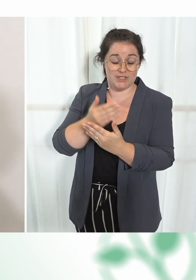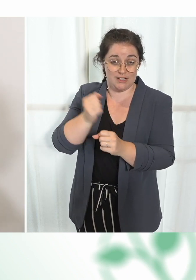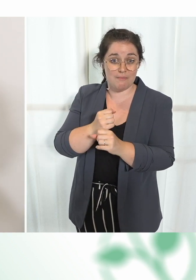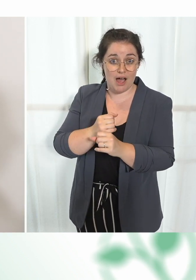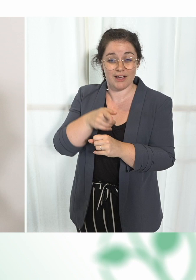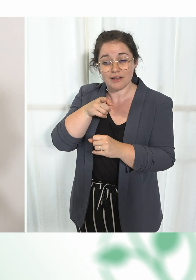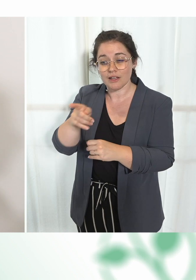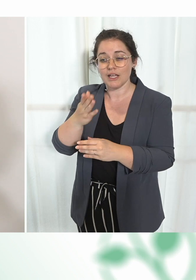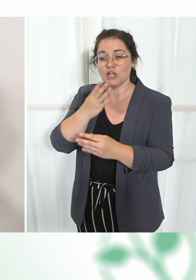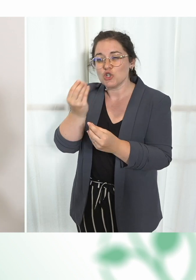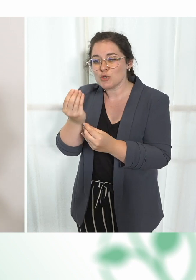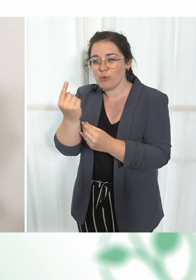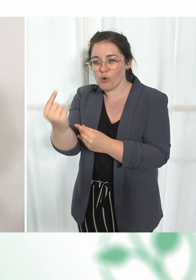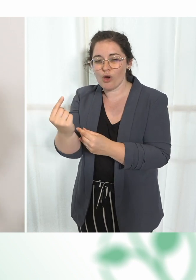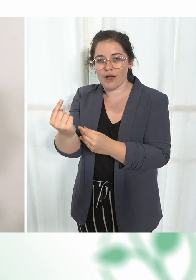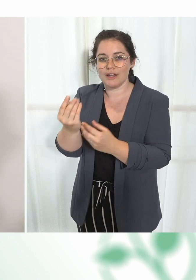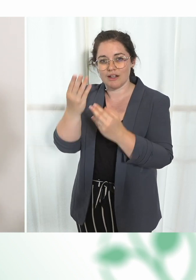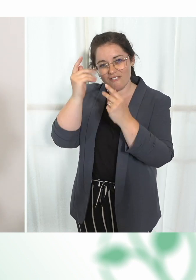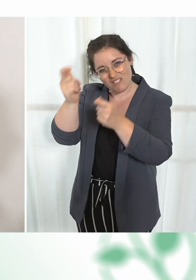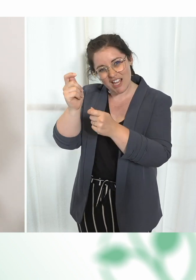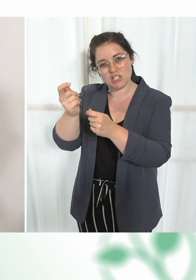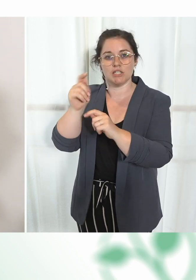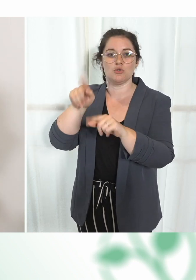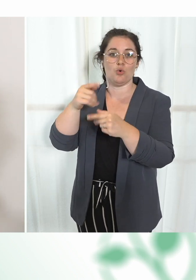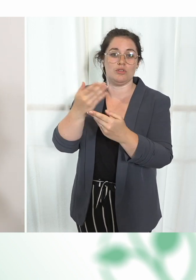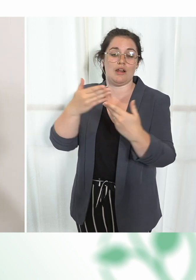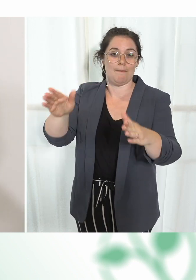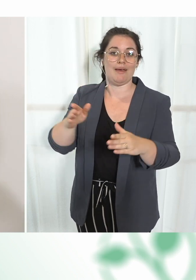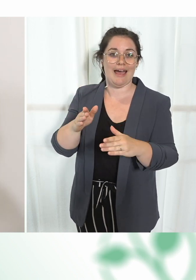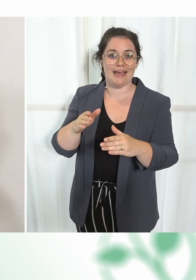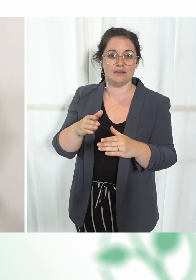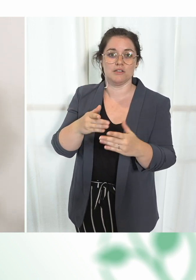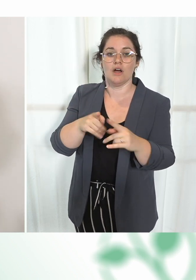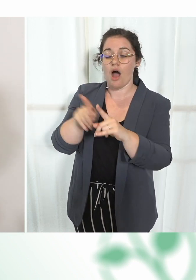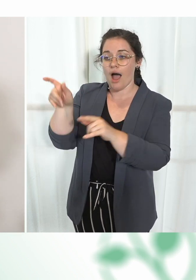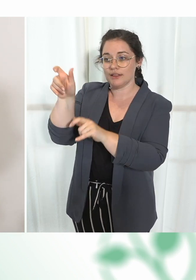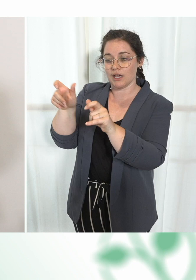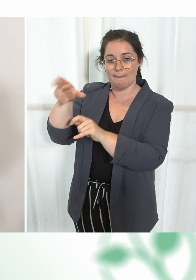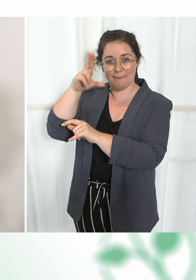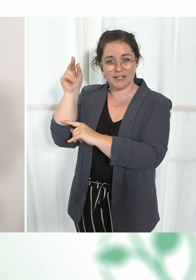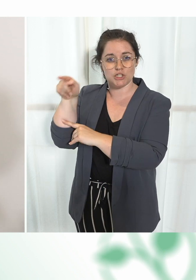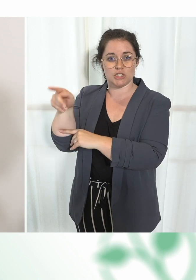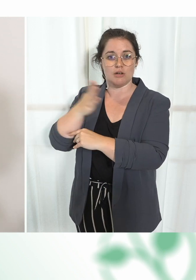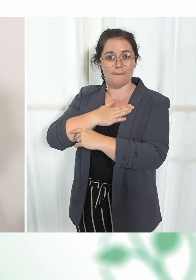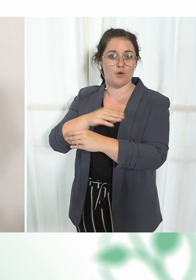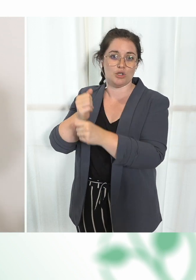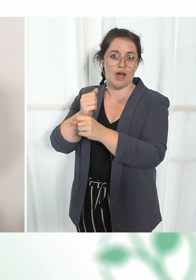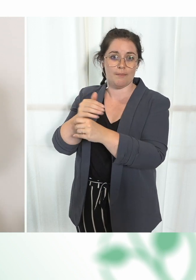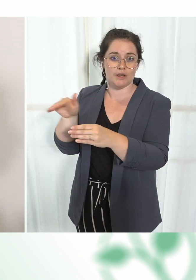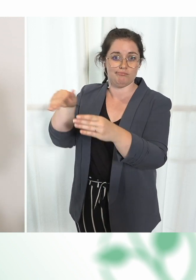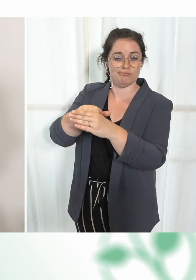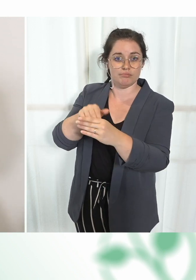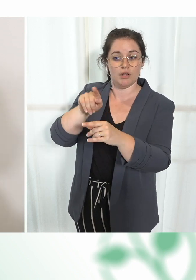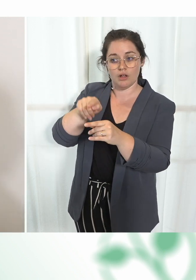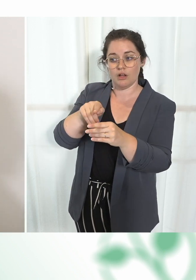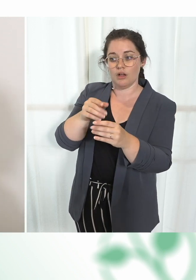Wertschätzung spüren und geben und dann auch natürlich bereit sind, Menschen, die genauso dann zu uns kommen und dort arbeiten wollen und sie die auch wohlfühlen,